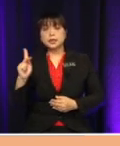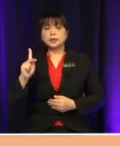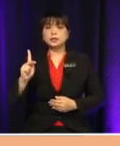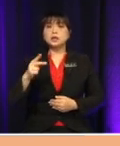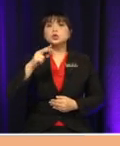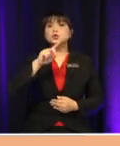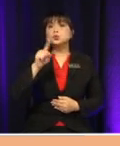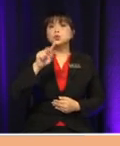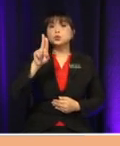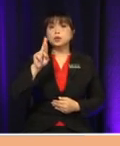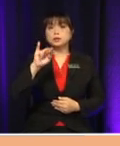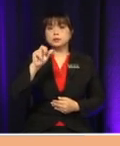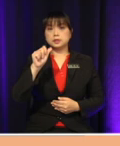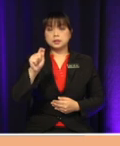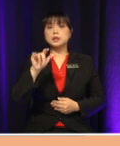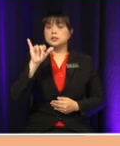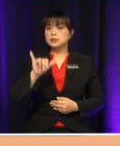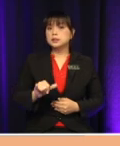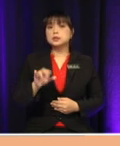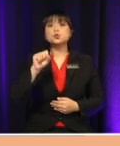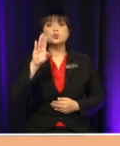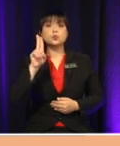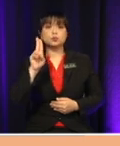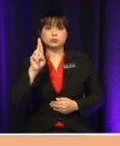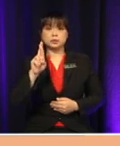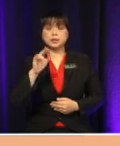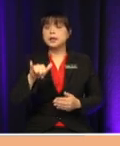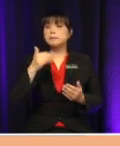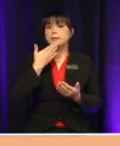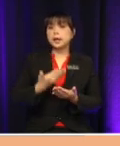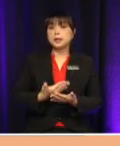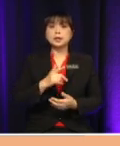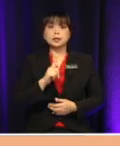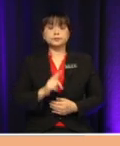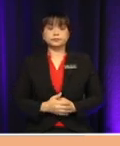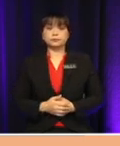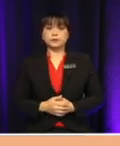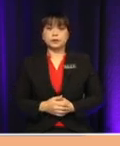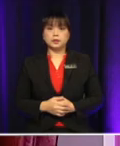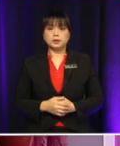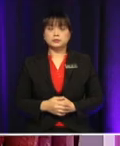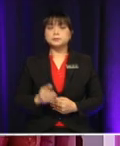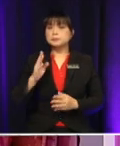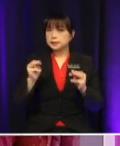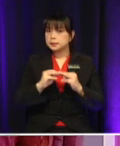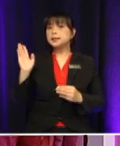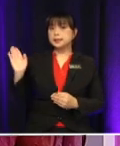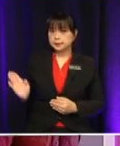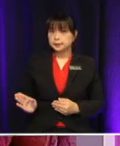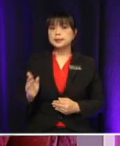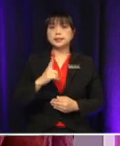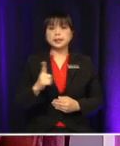lah satu daripada definisi untuk fisika ya satu bagan beginilah kita perlu menjawab soal LAN yang